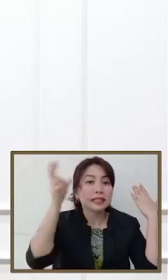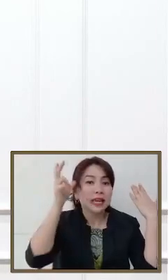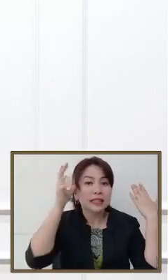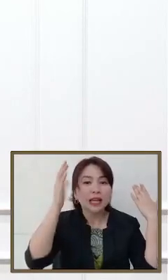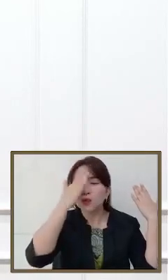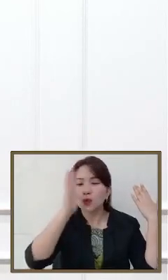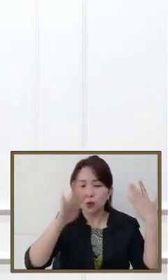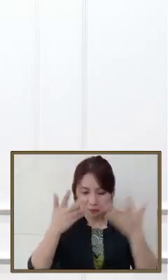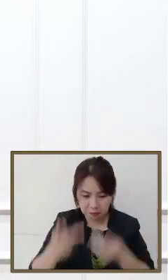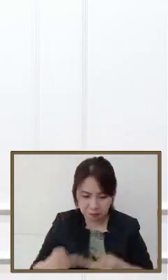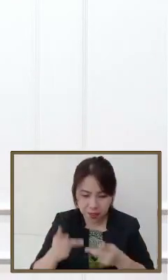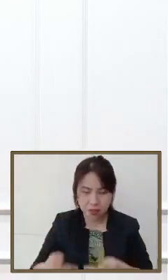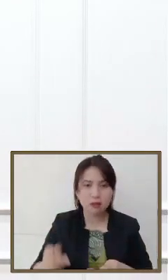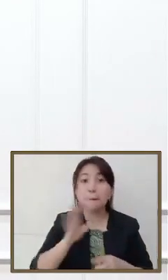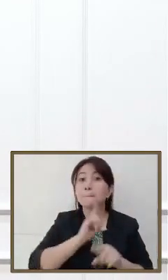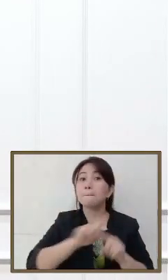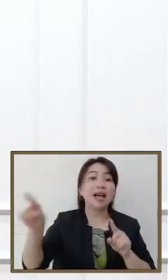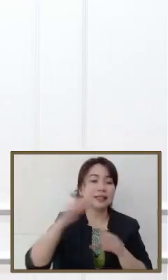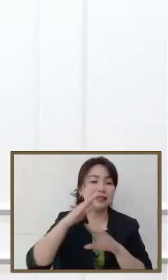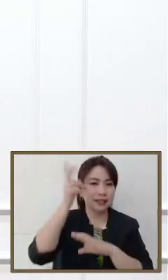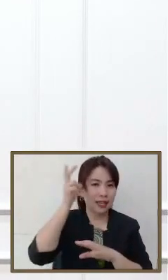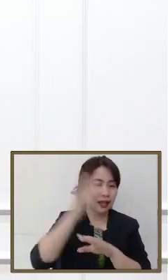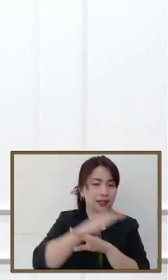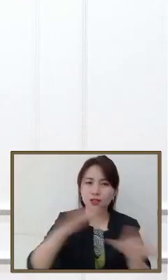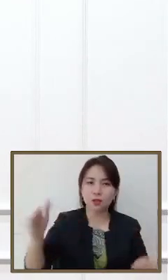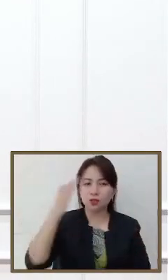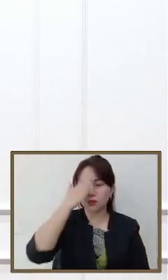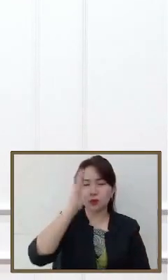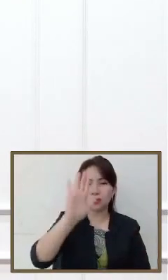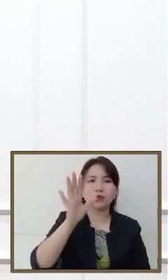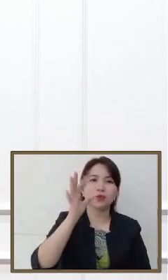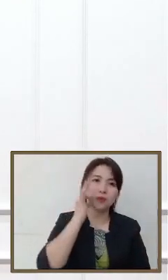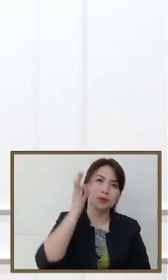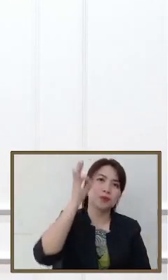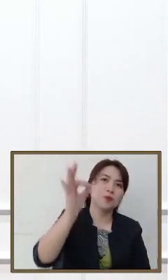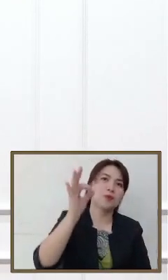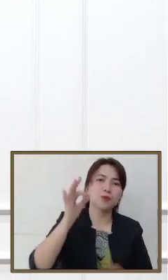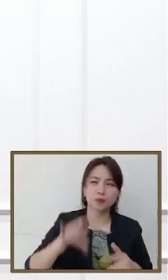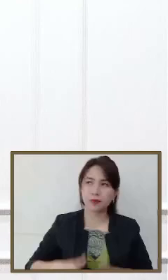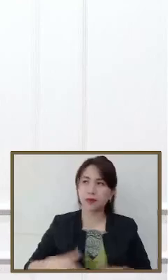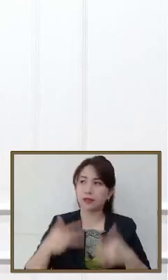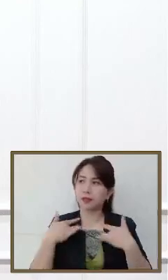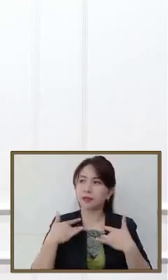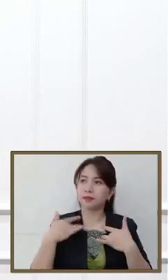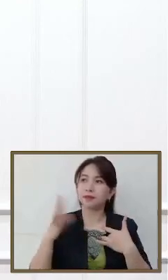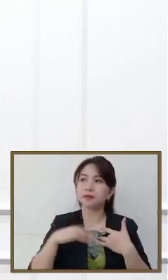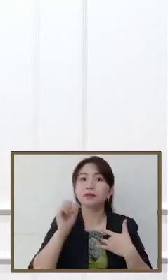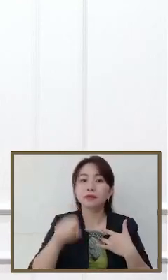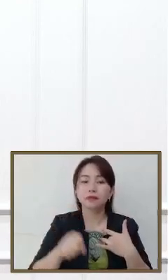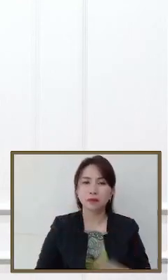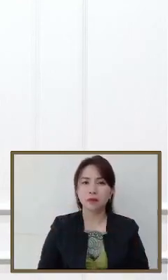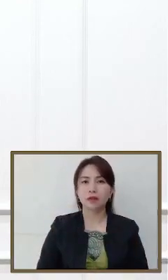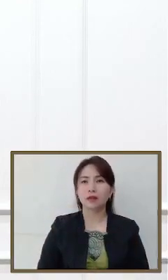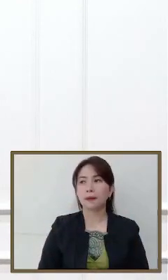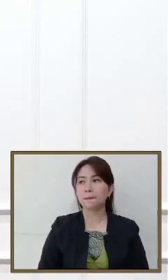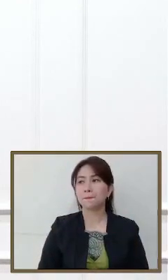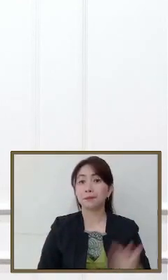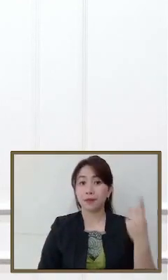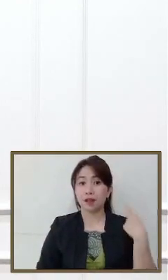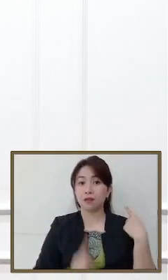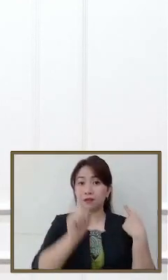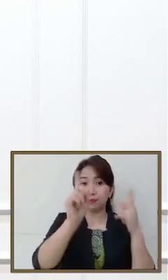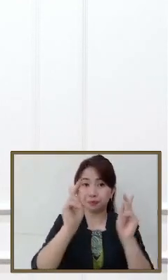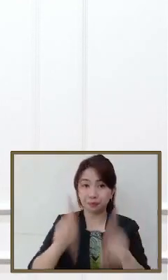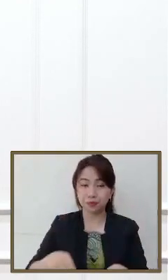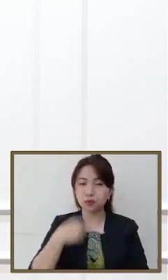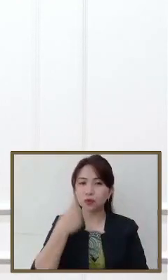mo pero hindi niya rin alam ang future mo Amen Hindi niya rin alam Mayon lang nag-iisang persona na alam ang